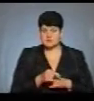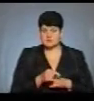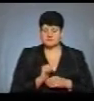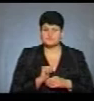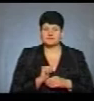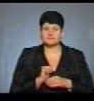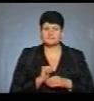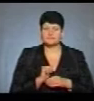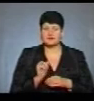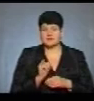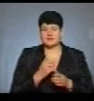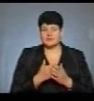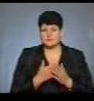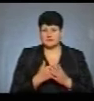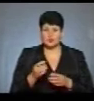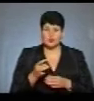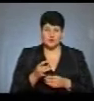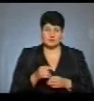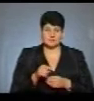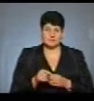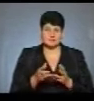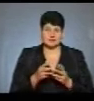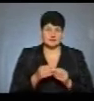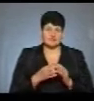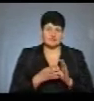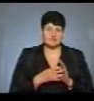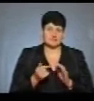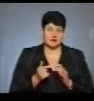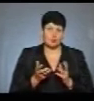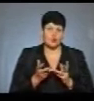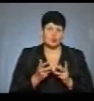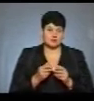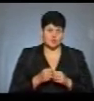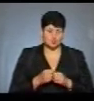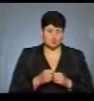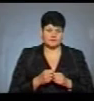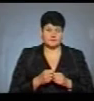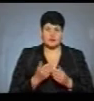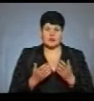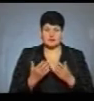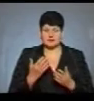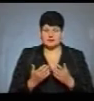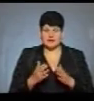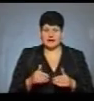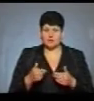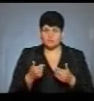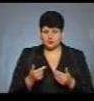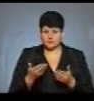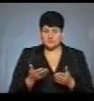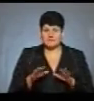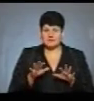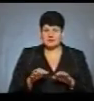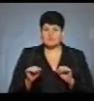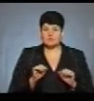І, напевно, розмір, який такий складав 19 гривень по розрахунку. Але, знову ж таки, рекомендую звернутися до